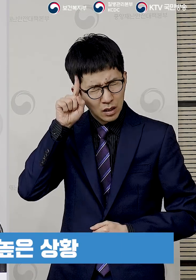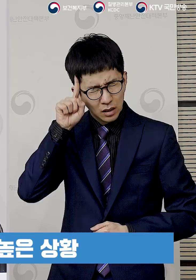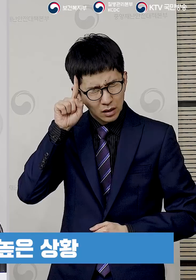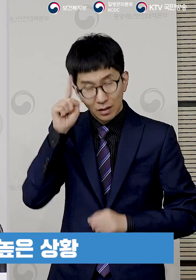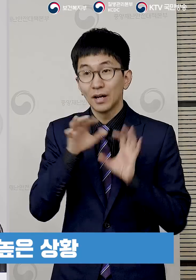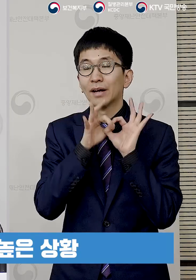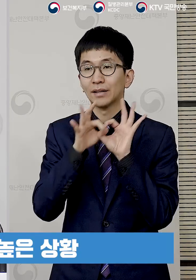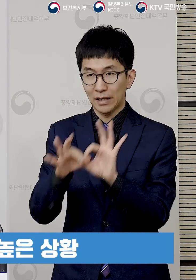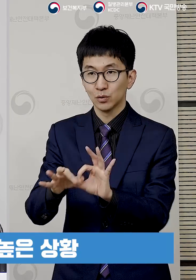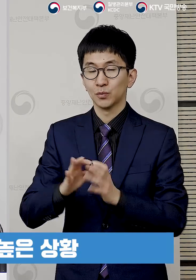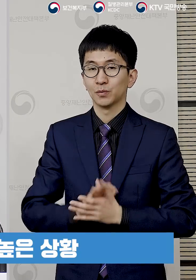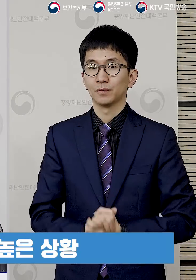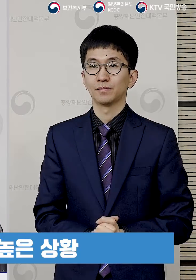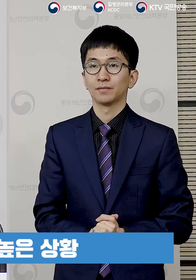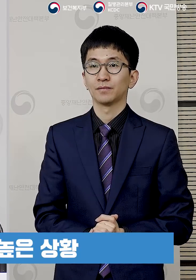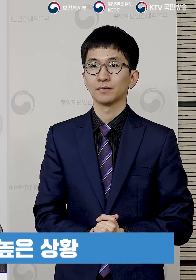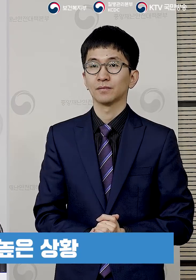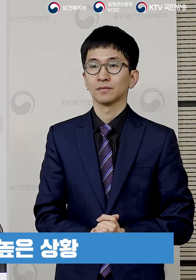높은 상황입니다.